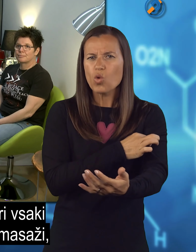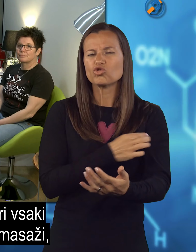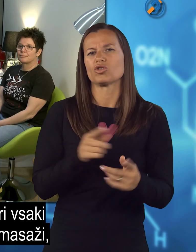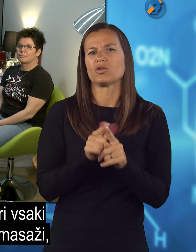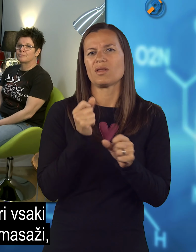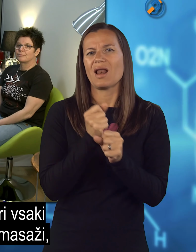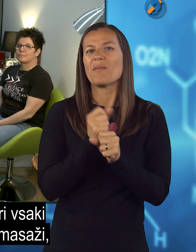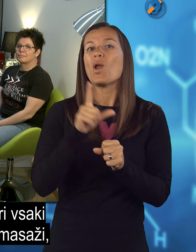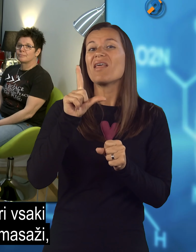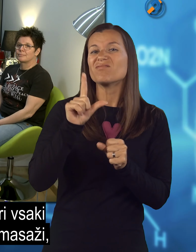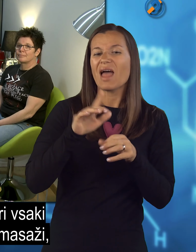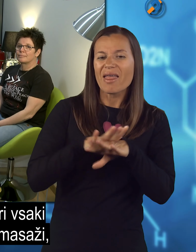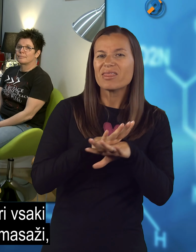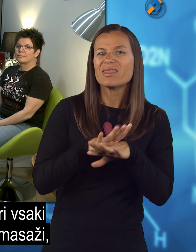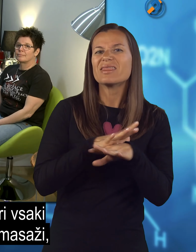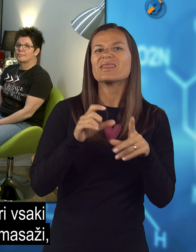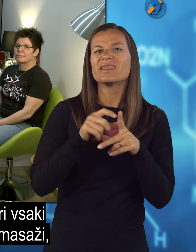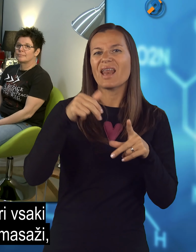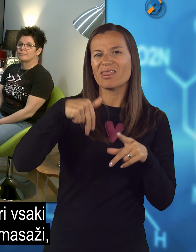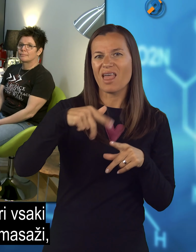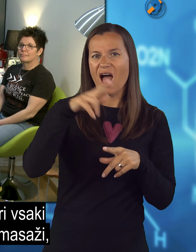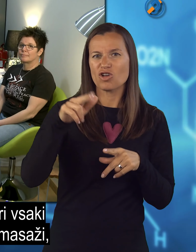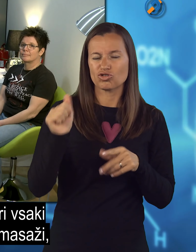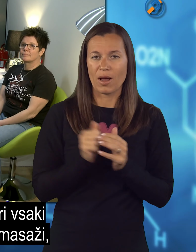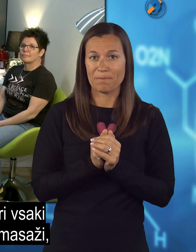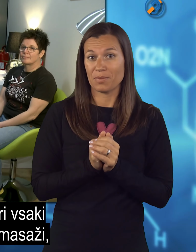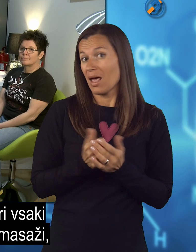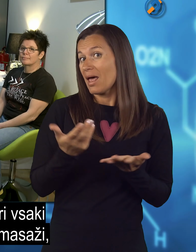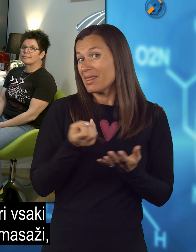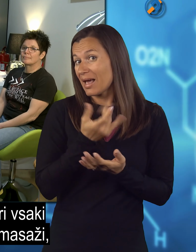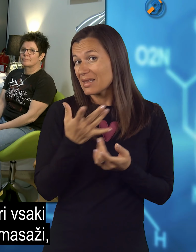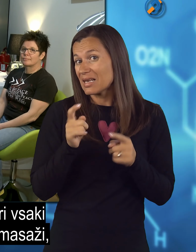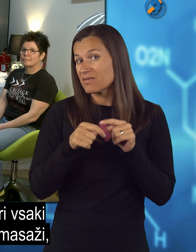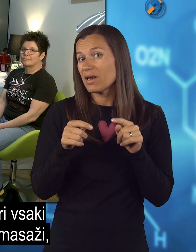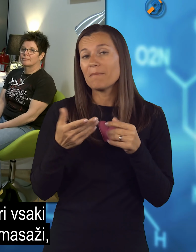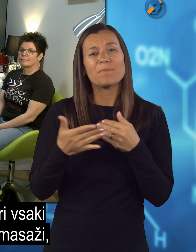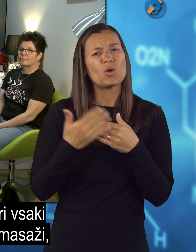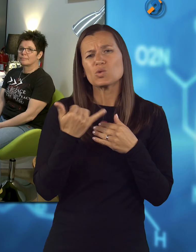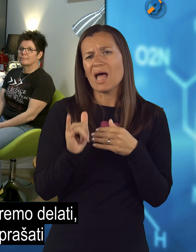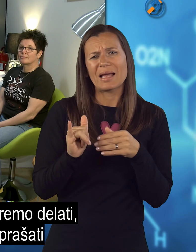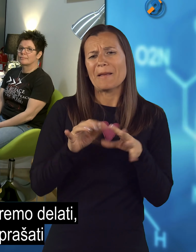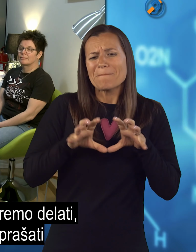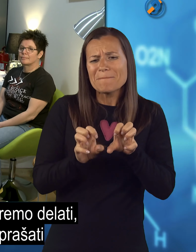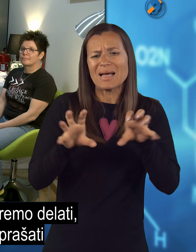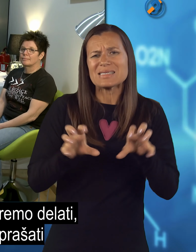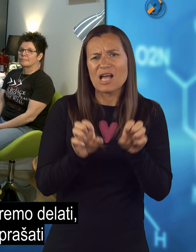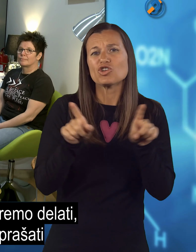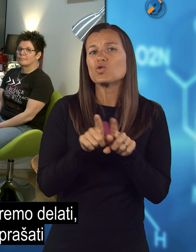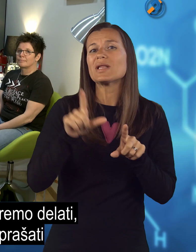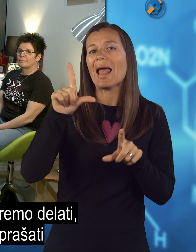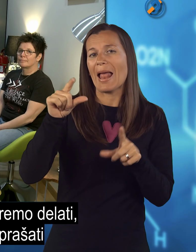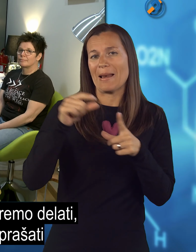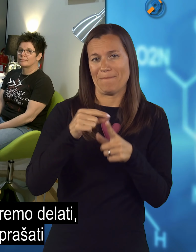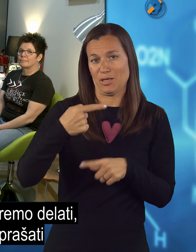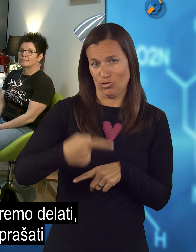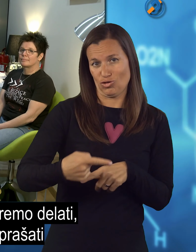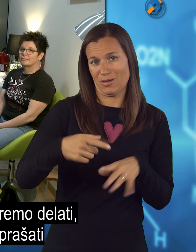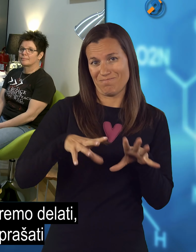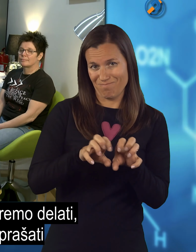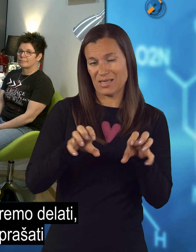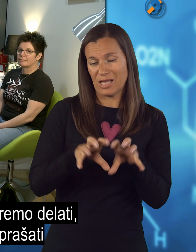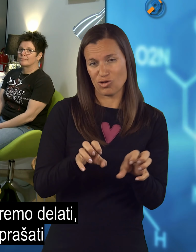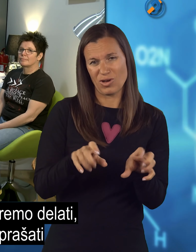Zdaj, določene stvari so pri vsaki masaži, tako tudi pri LPG masaži, da določenim